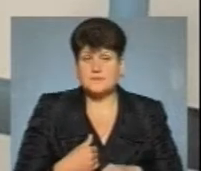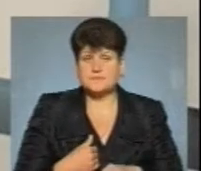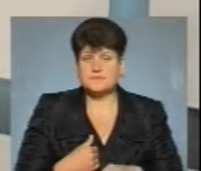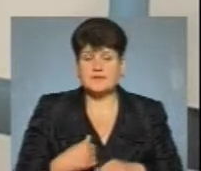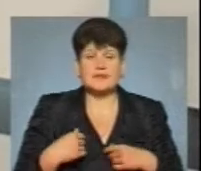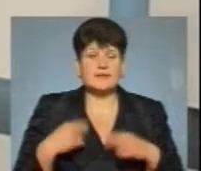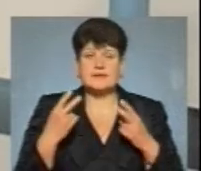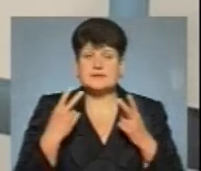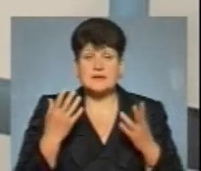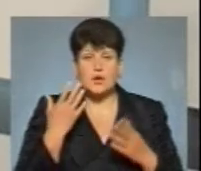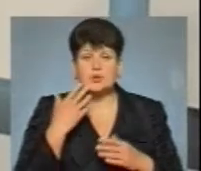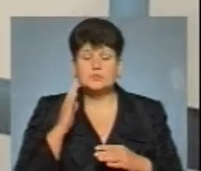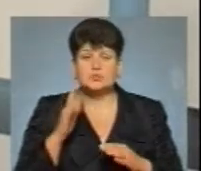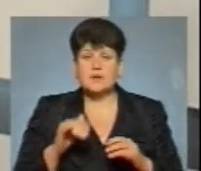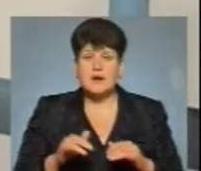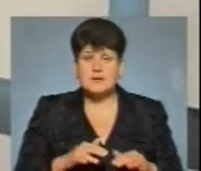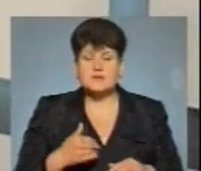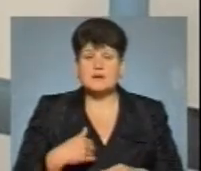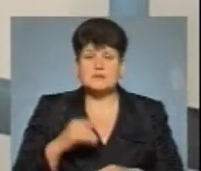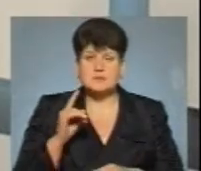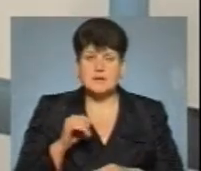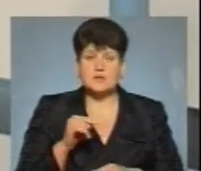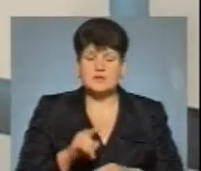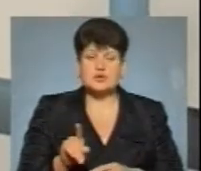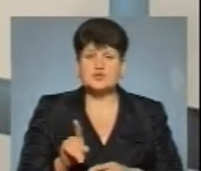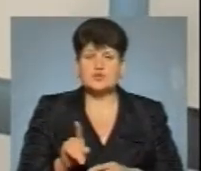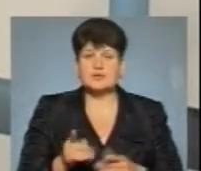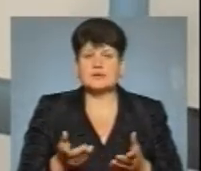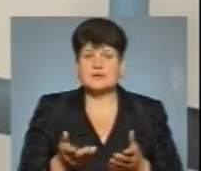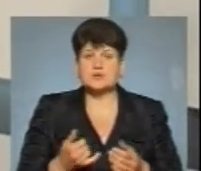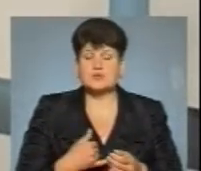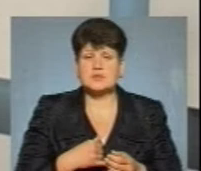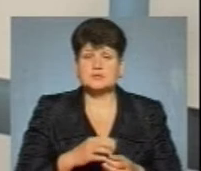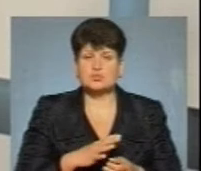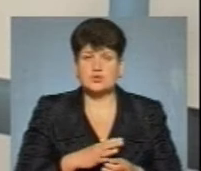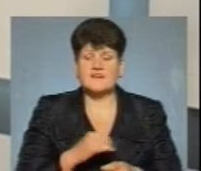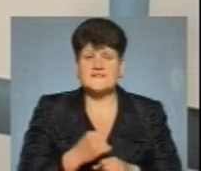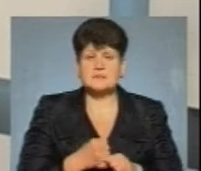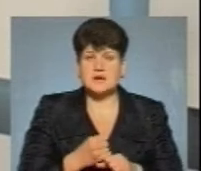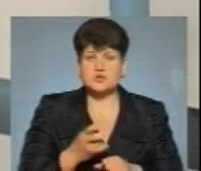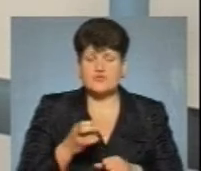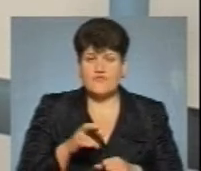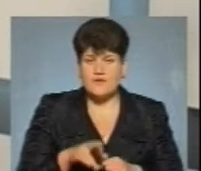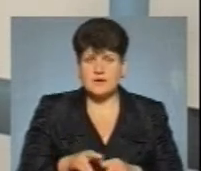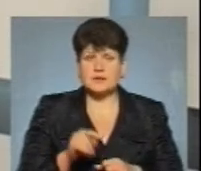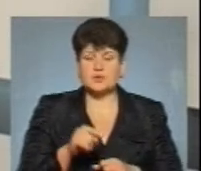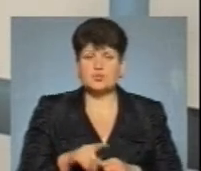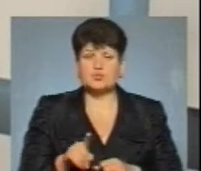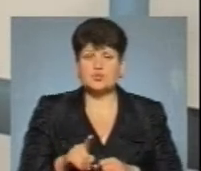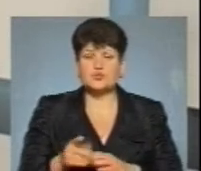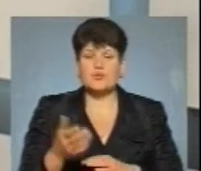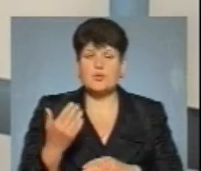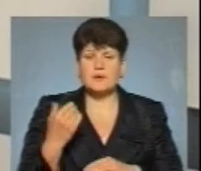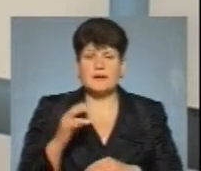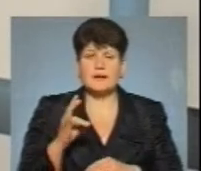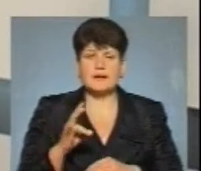я не знаю, коли була ця акція, але знаю те, що десь у нас були відпрацювання, тому що попередньо НСЗУ не